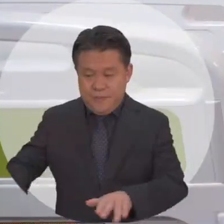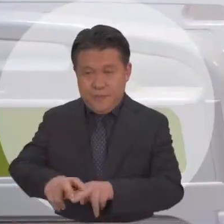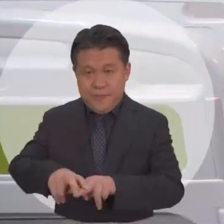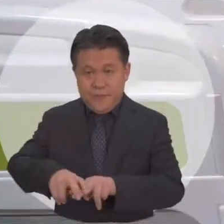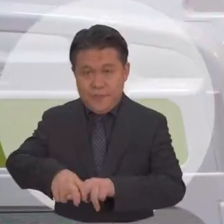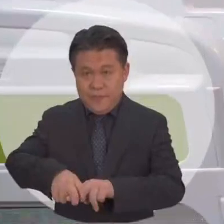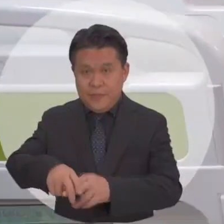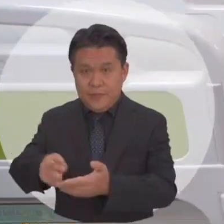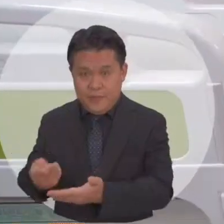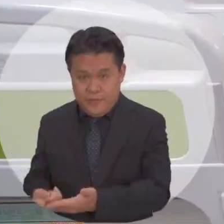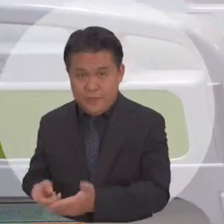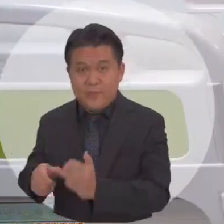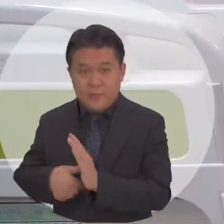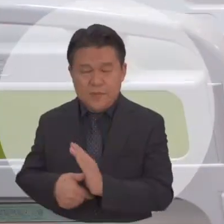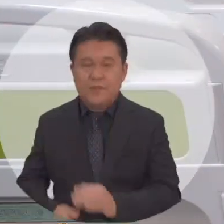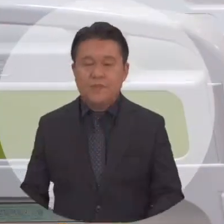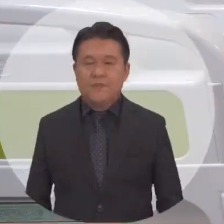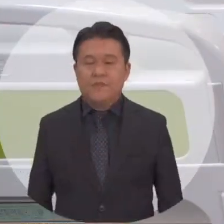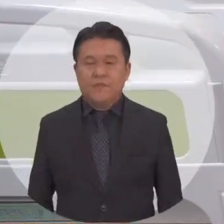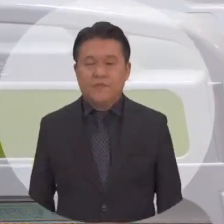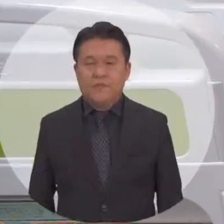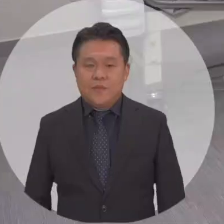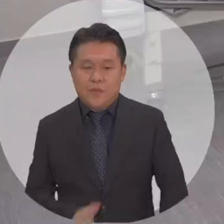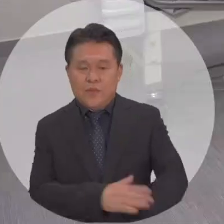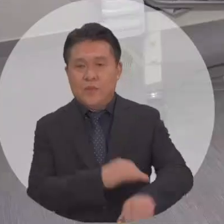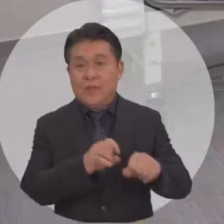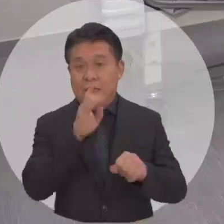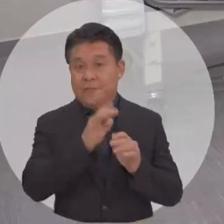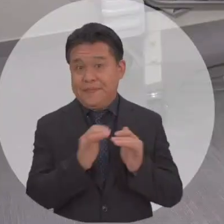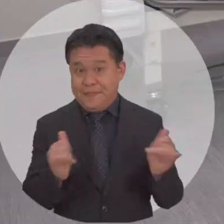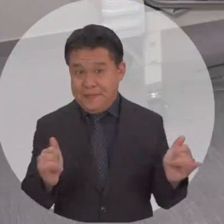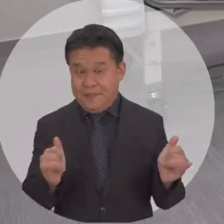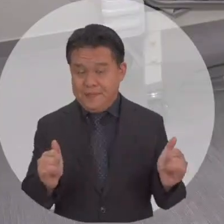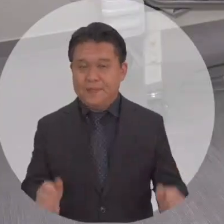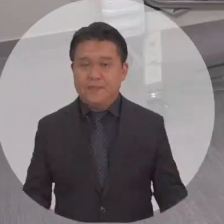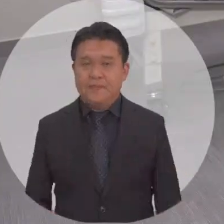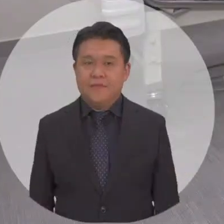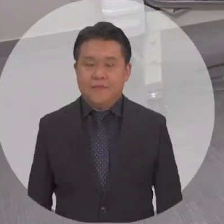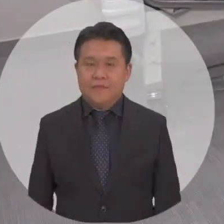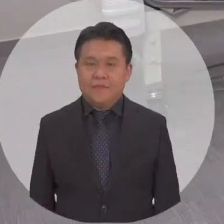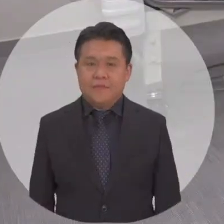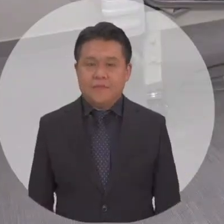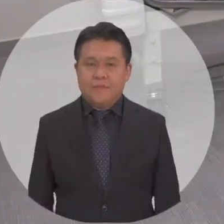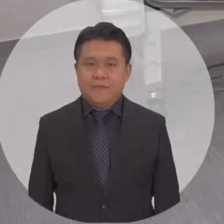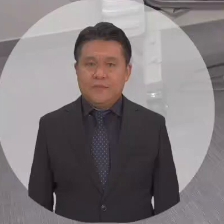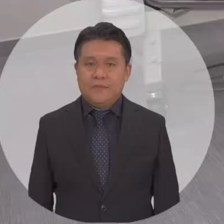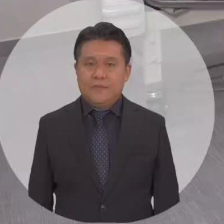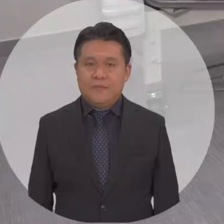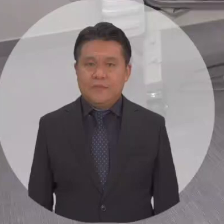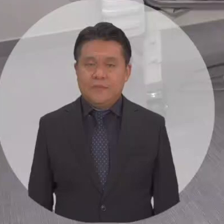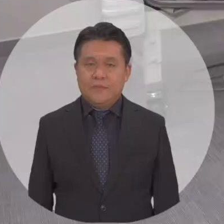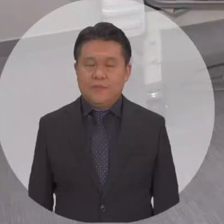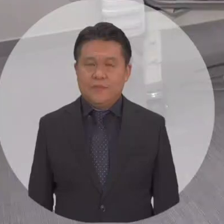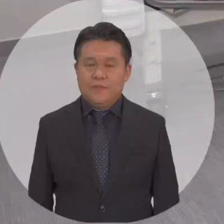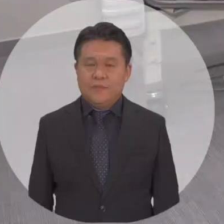휠체어에서 바닥으로 이동하는 경우입니다. 몸 왼쪽을 움직일 수 없는 경우입니다.